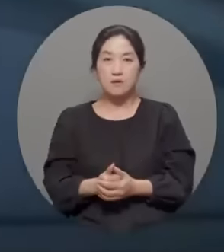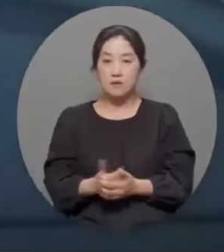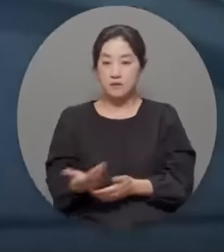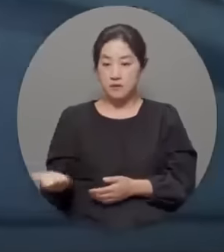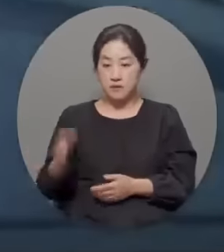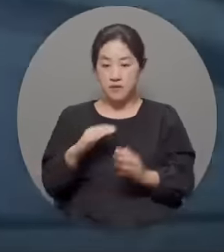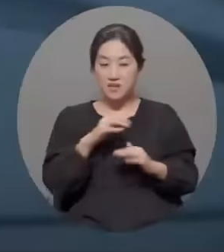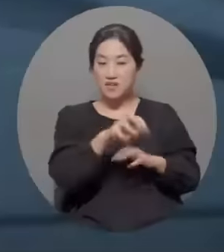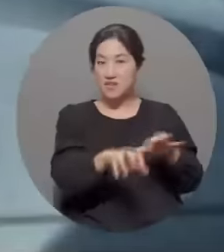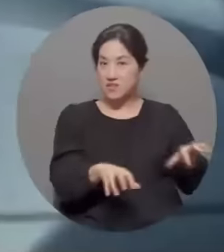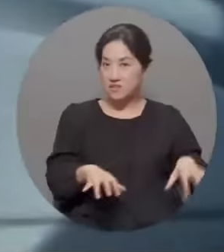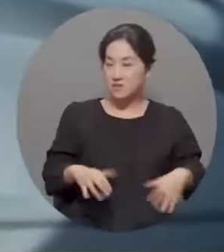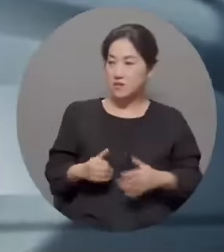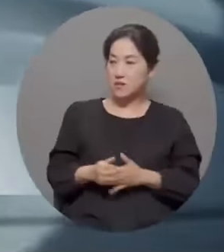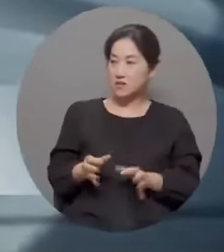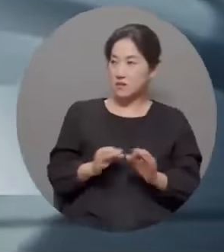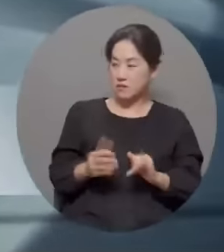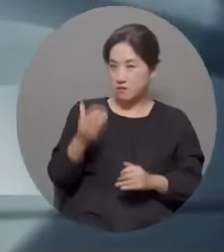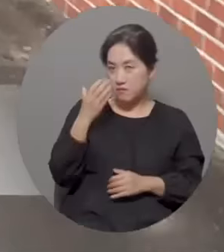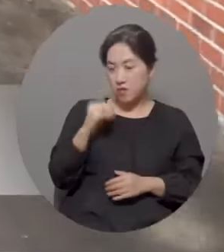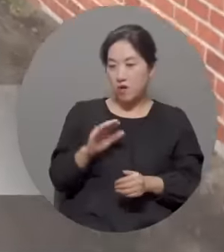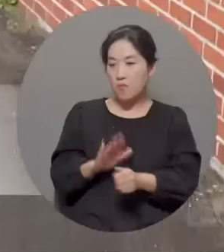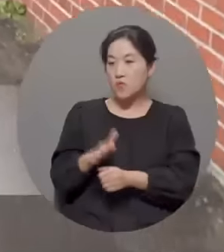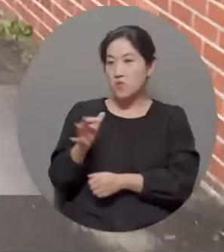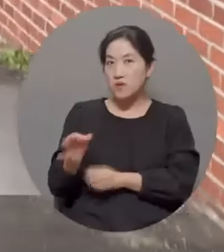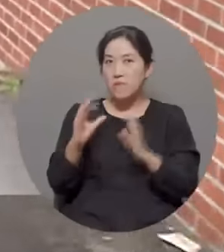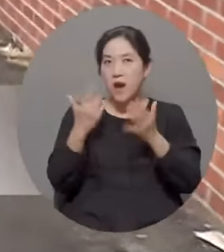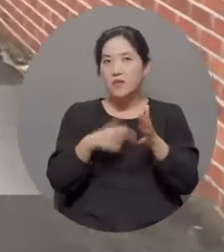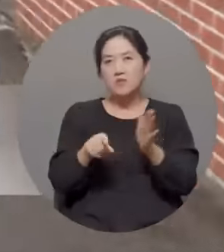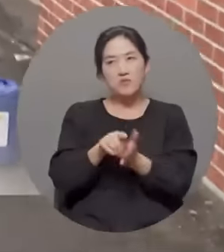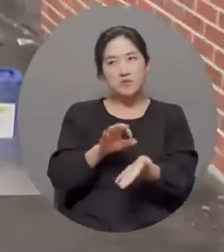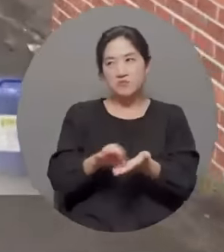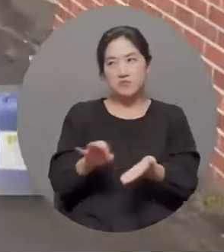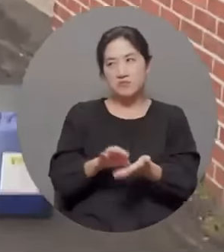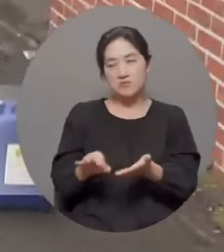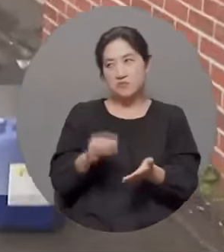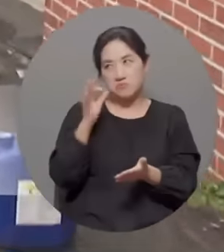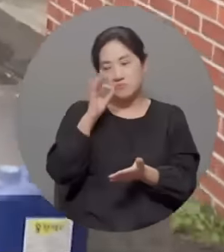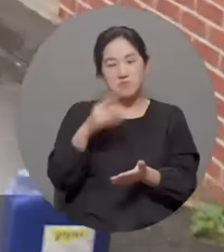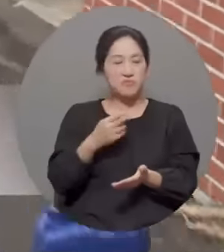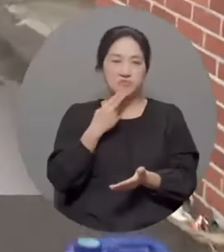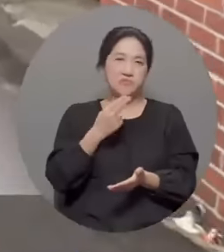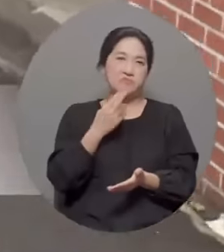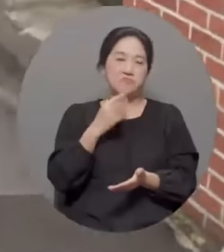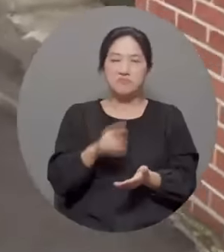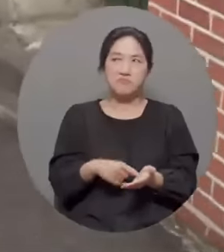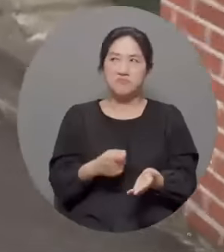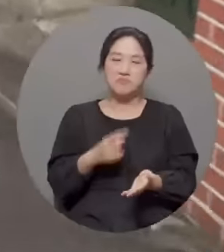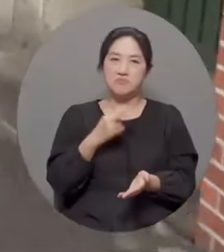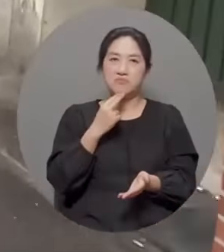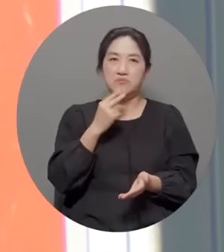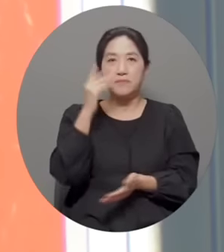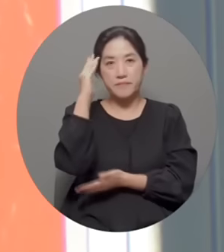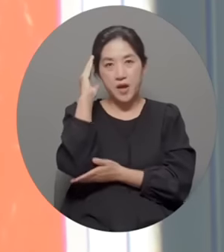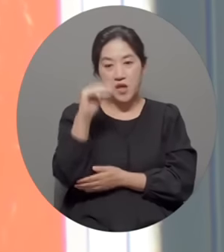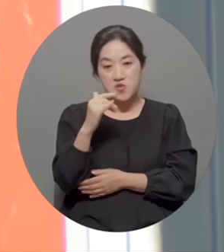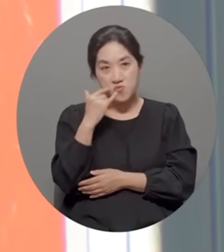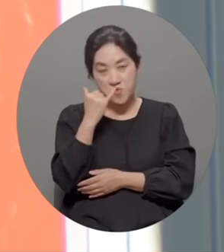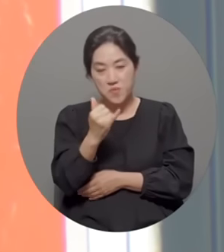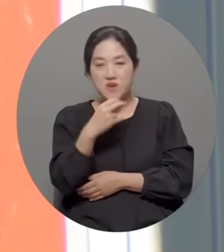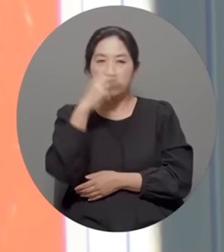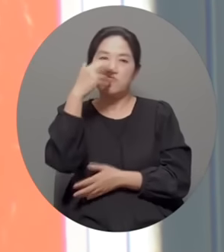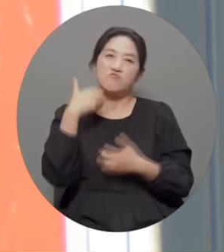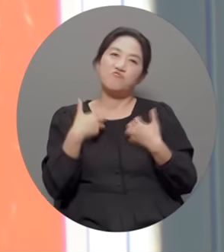인근 주민과 상인들은 보조금이 아이들을 위해 쓰인 것을 거의 본 적이 없다고 말합니다. 부모가